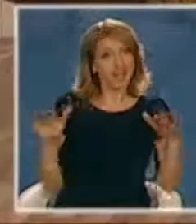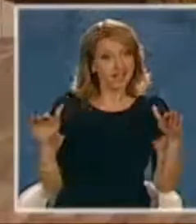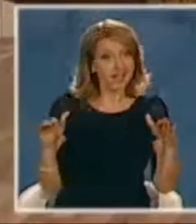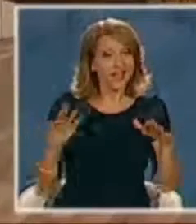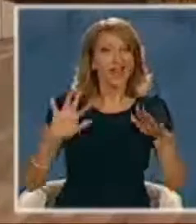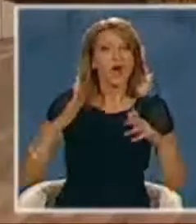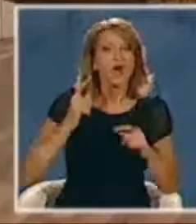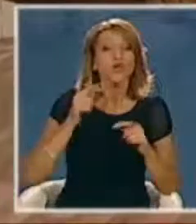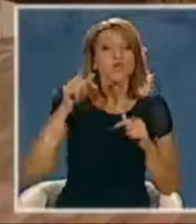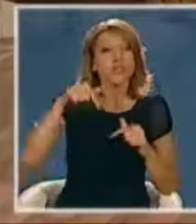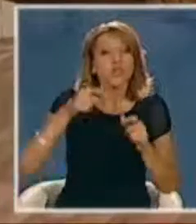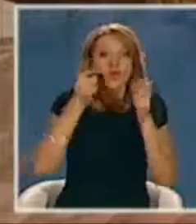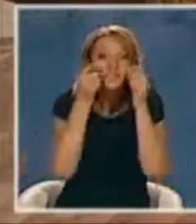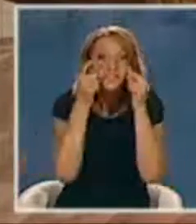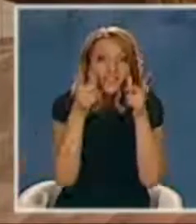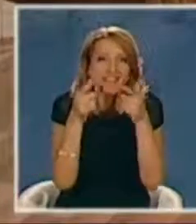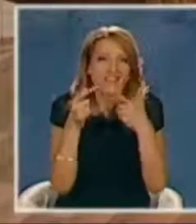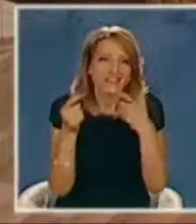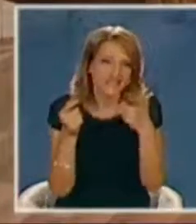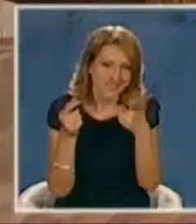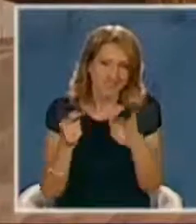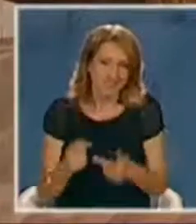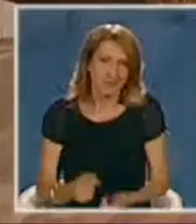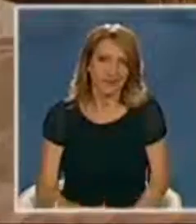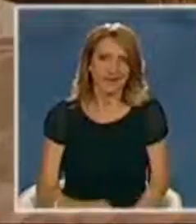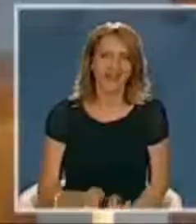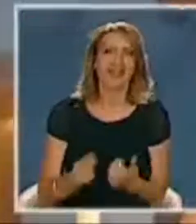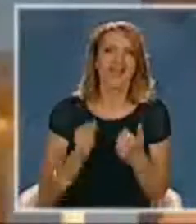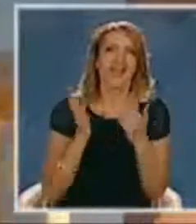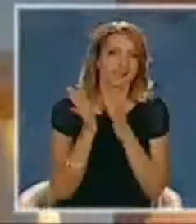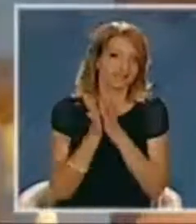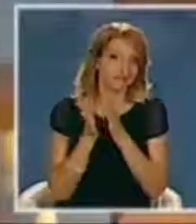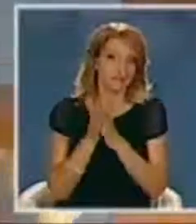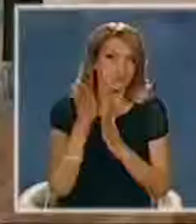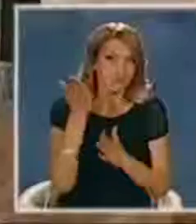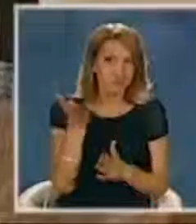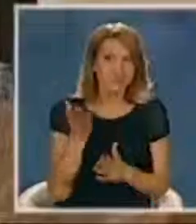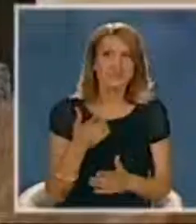тук като изненада за теб. Моля вашите аплодисменти за...